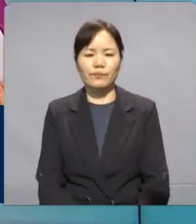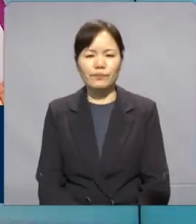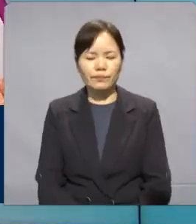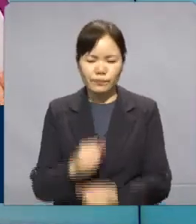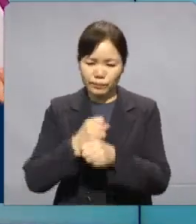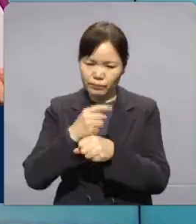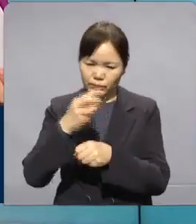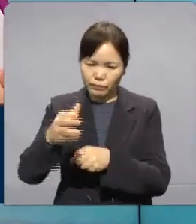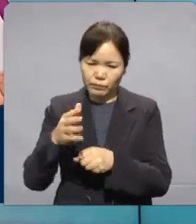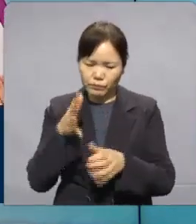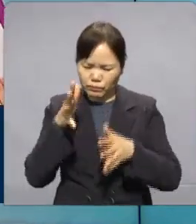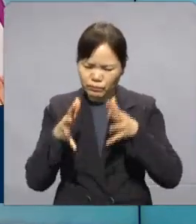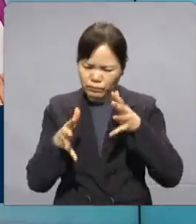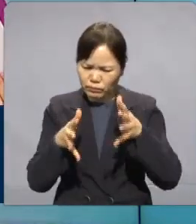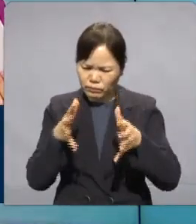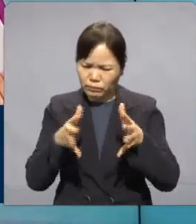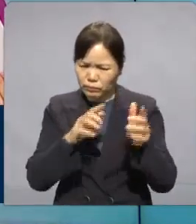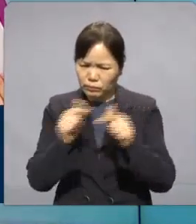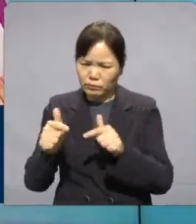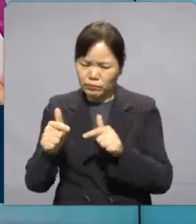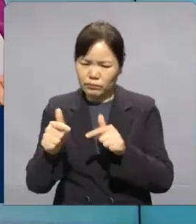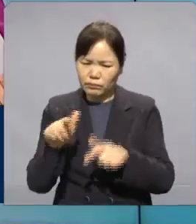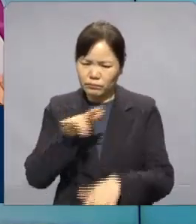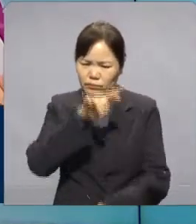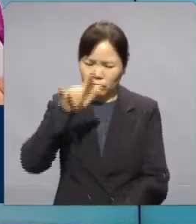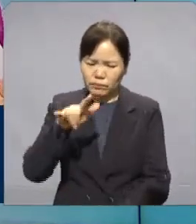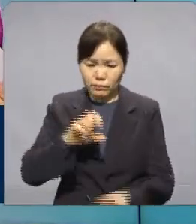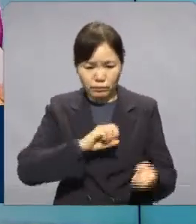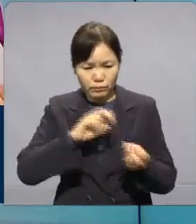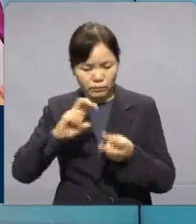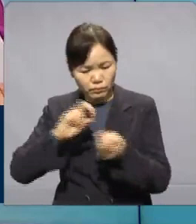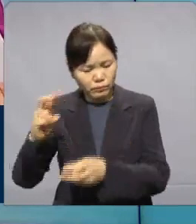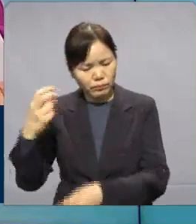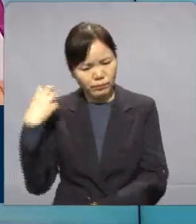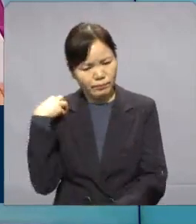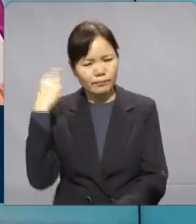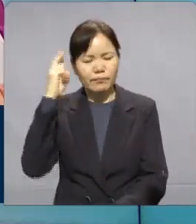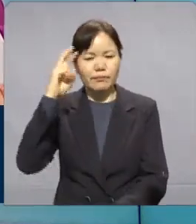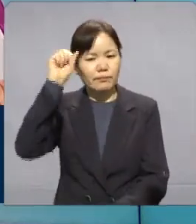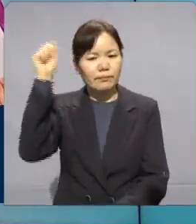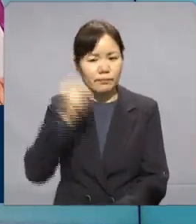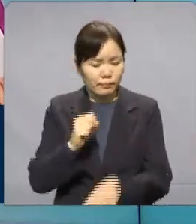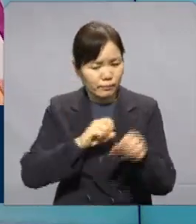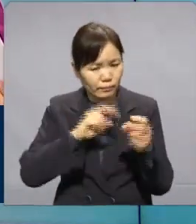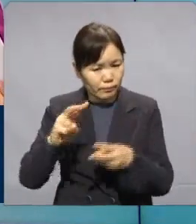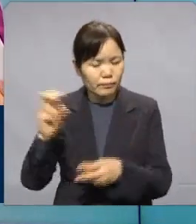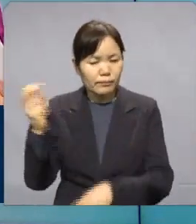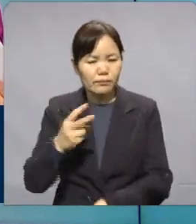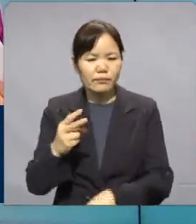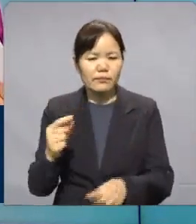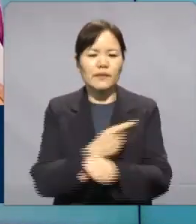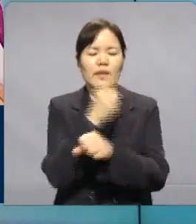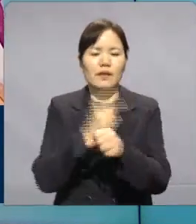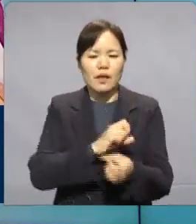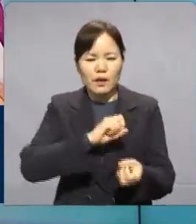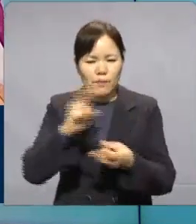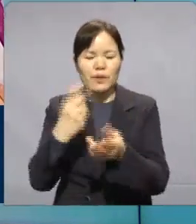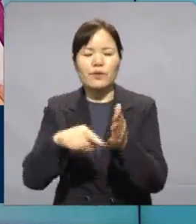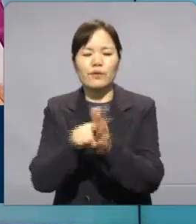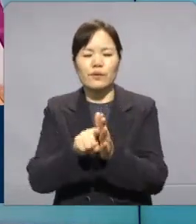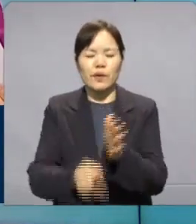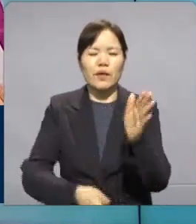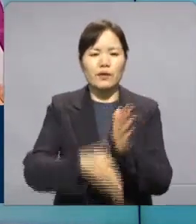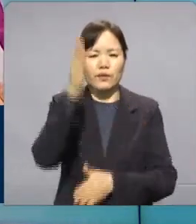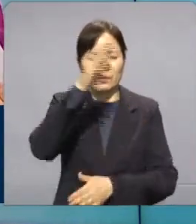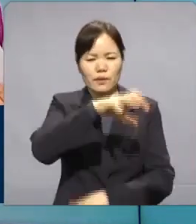몇년 후면 로봇과 드론이 택배와 배달을 담당합니다. 새벽 배송을 넘어 1시간 배송 시대를 열기 위해 도심